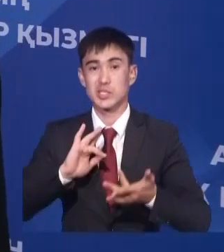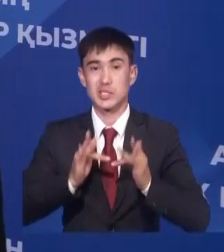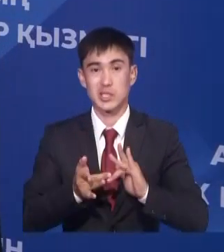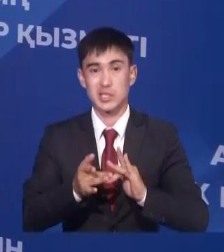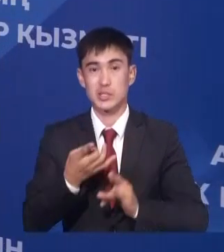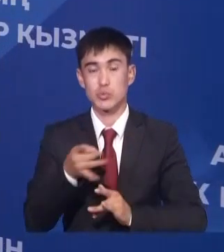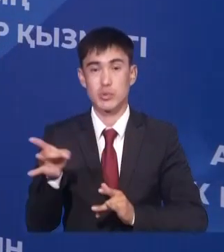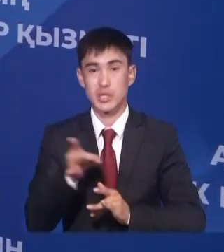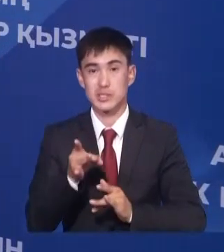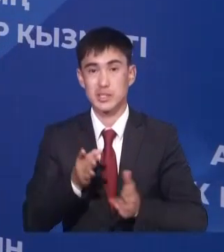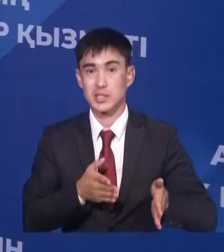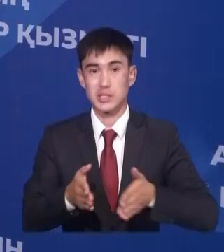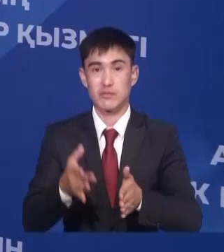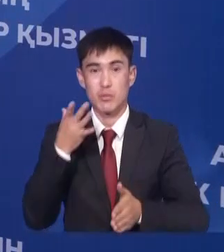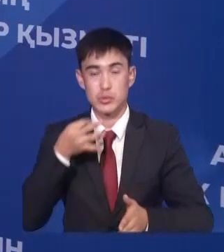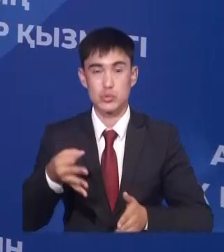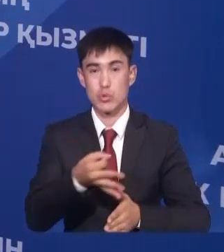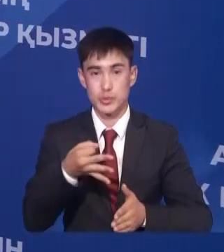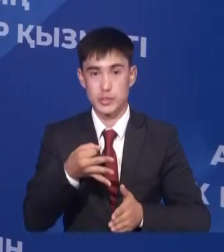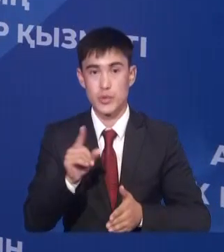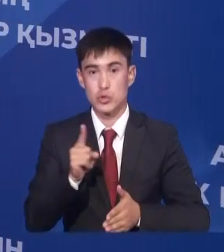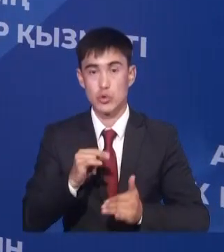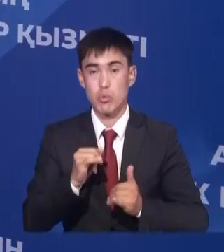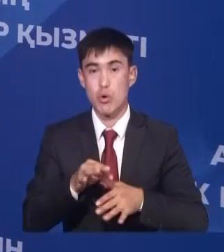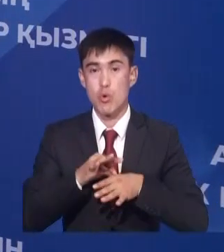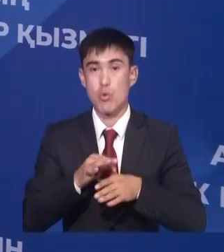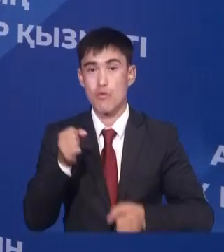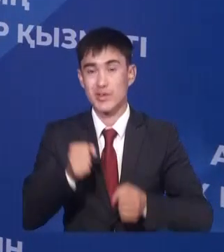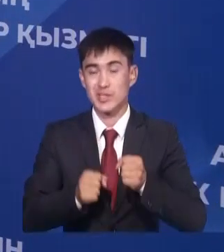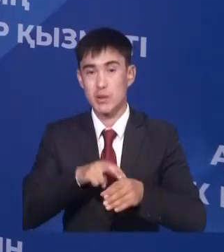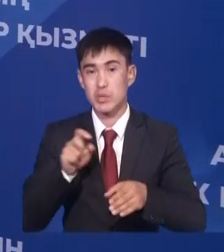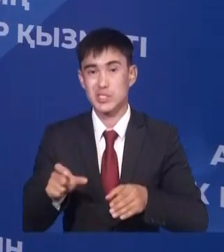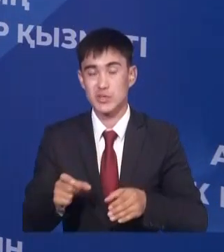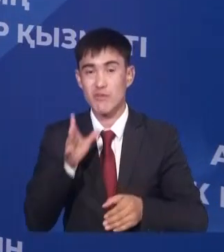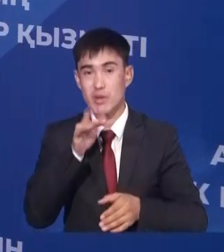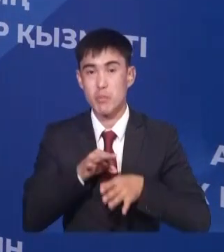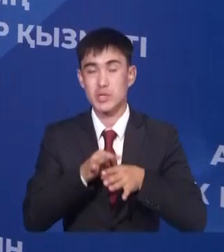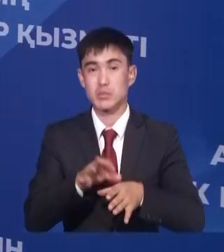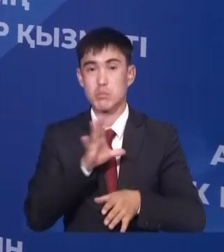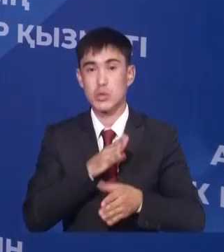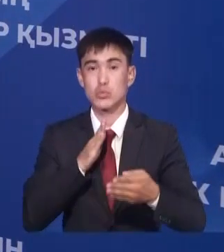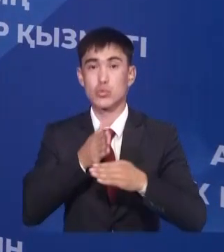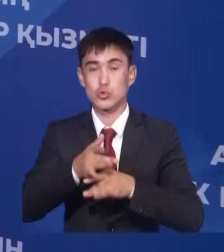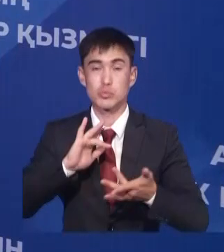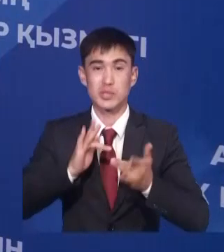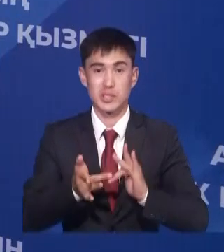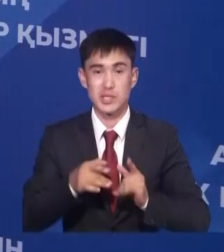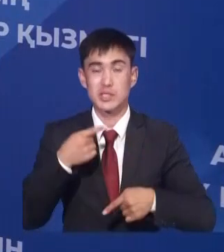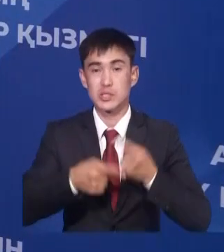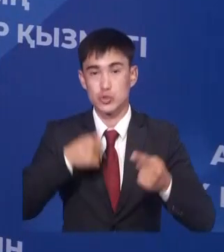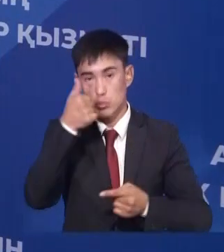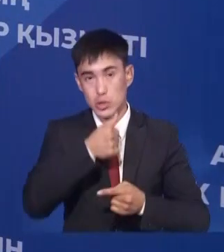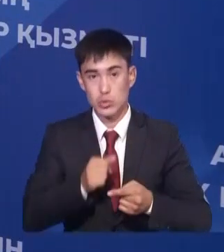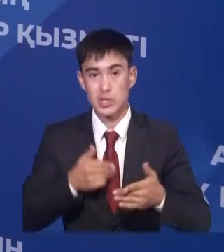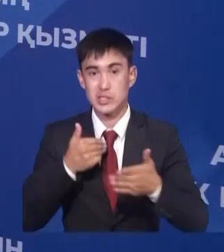интернетом республиканской трассы в Алматинской области, чтобы у водителей и пассажиров во время поездок был доступ в интернет. В следующем году